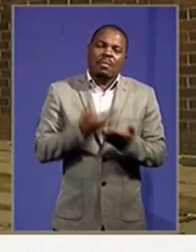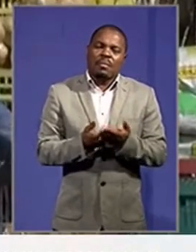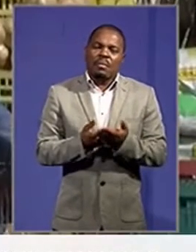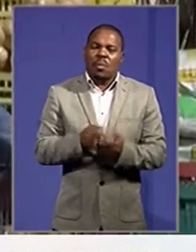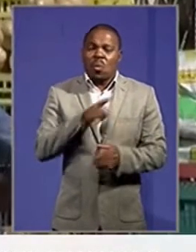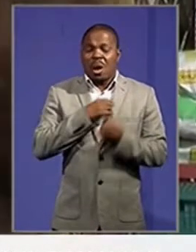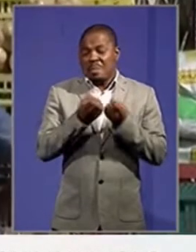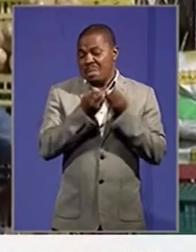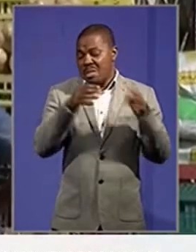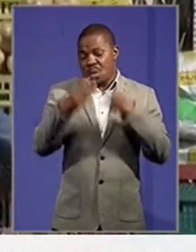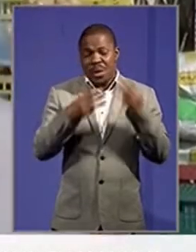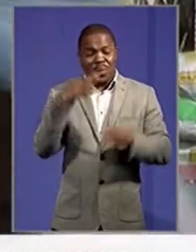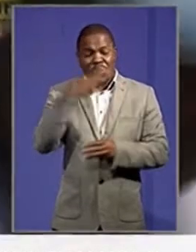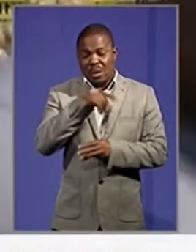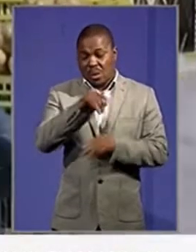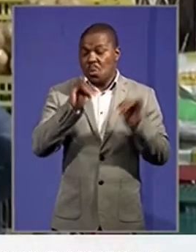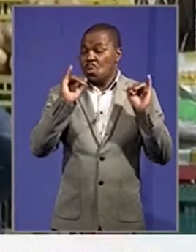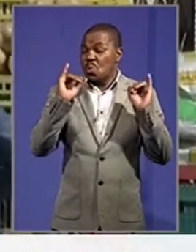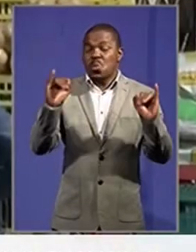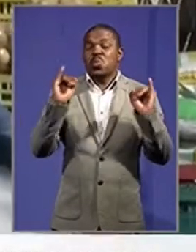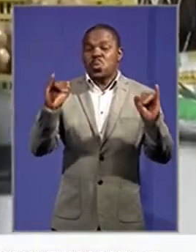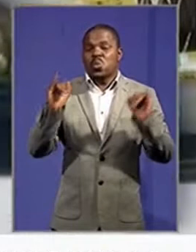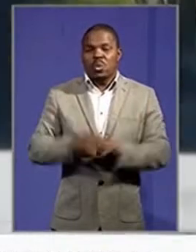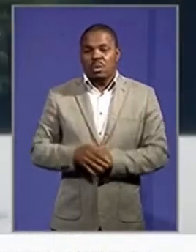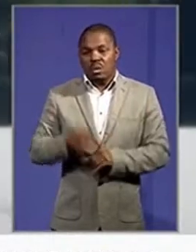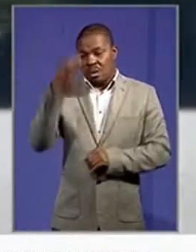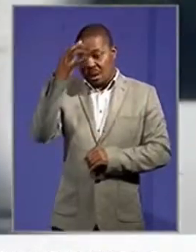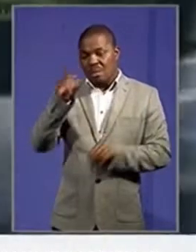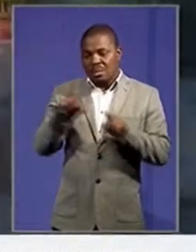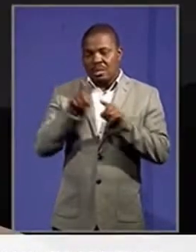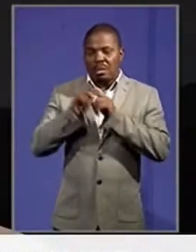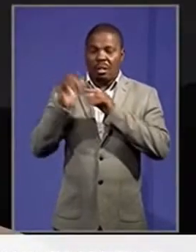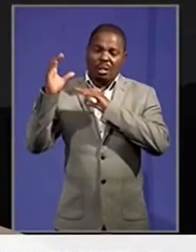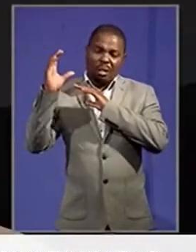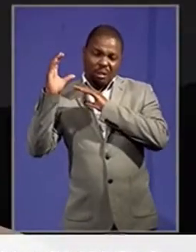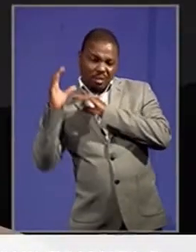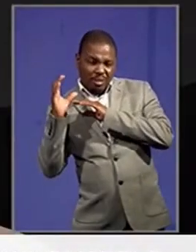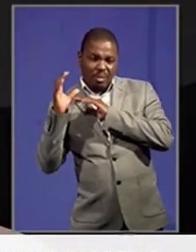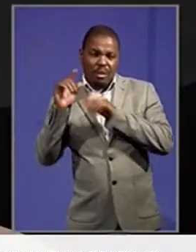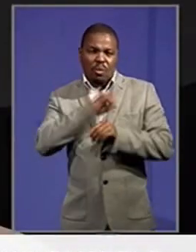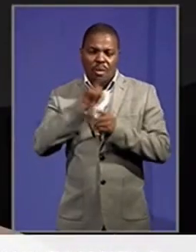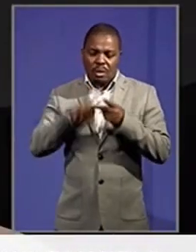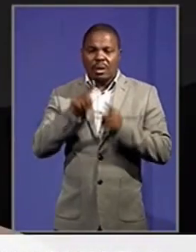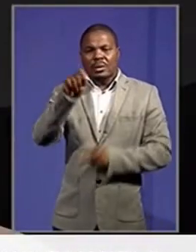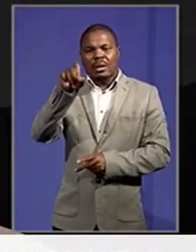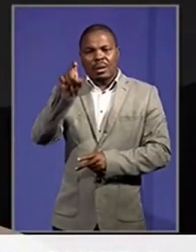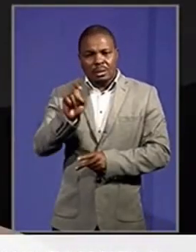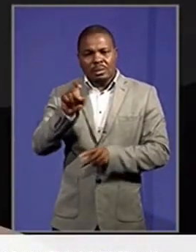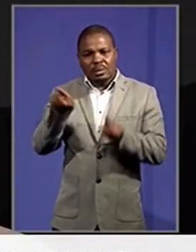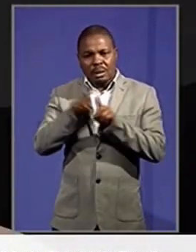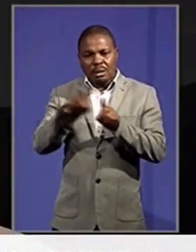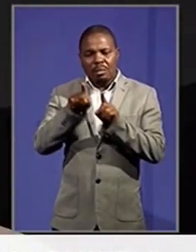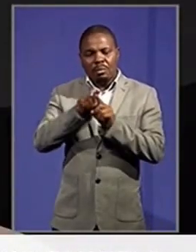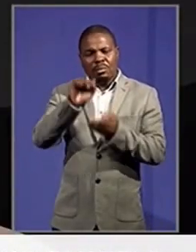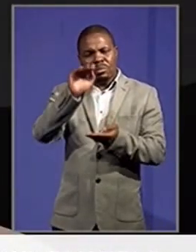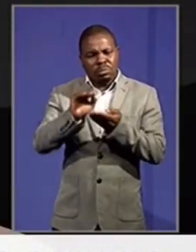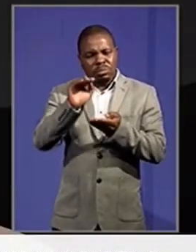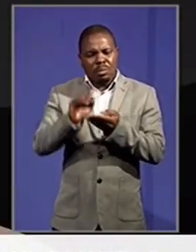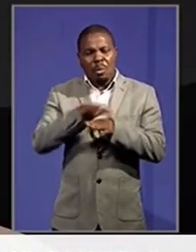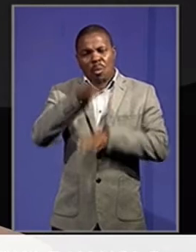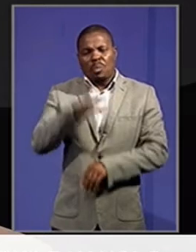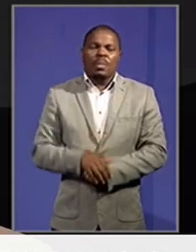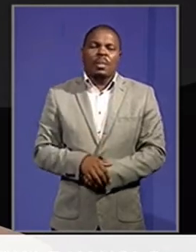sa mesebetsi mothatong ona jwale ke na ho boima ebile le yona mmuso o tlo imelwa ho feta jwalo ka re bona lekgetho la ona le hlile ntse le theoha ka diperesente tse mmala tse